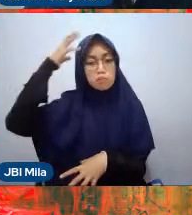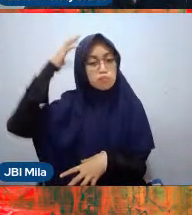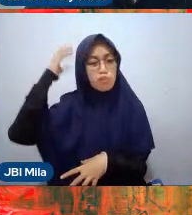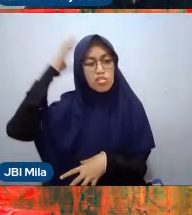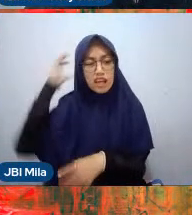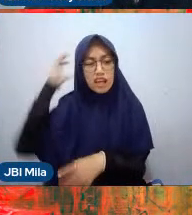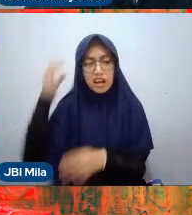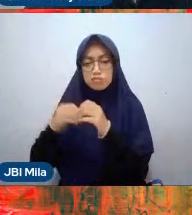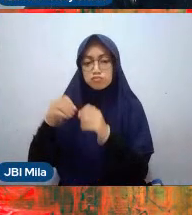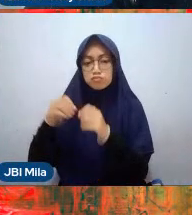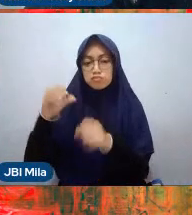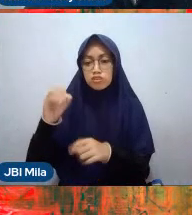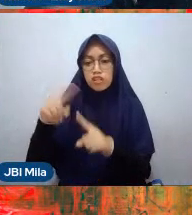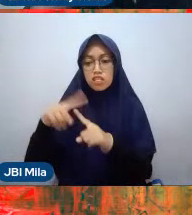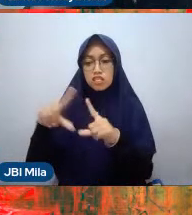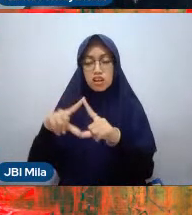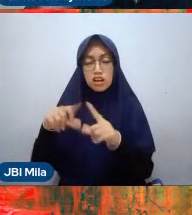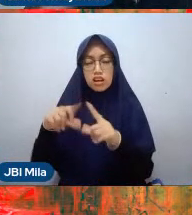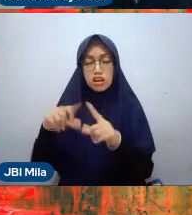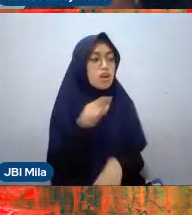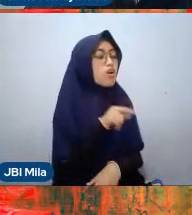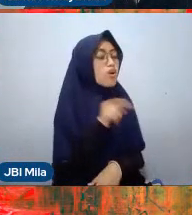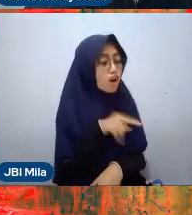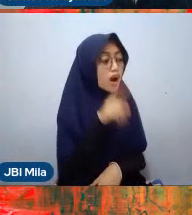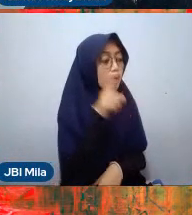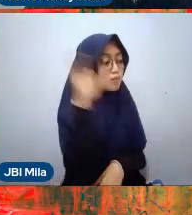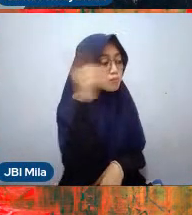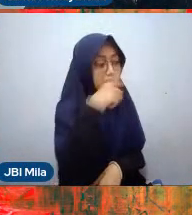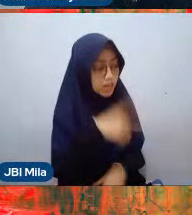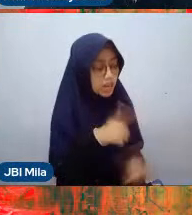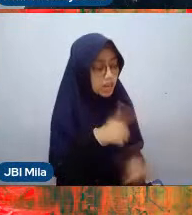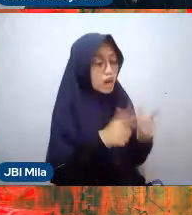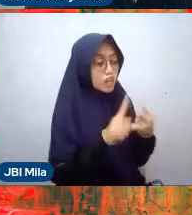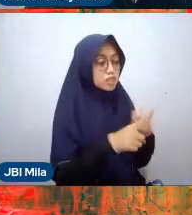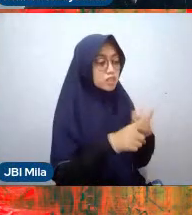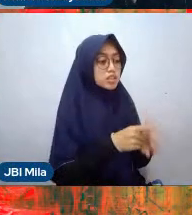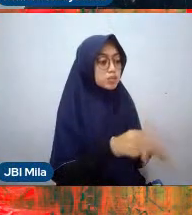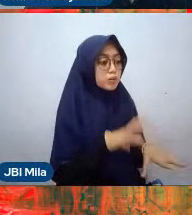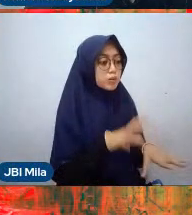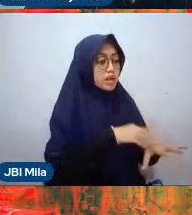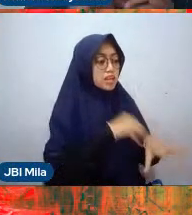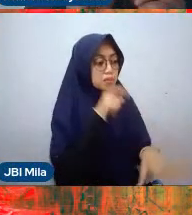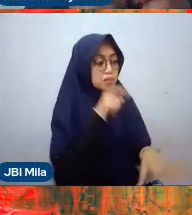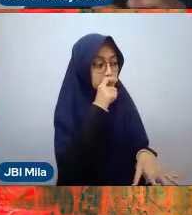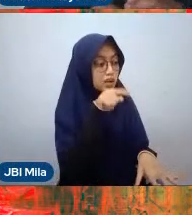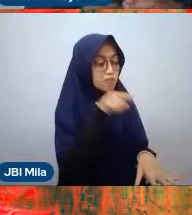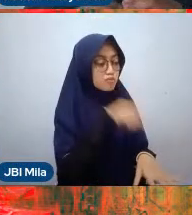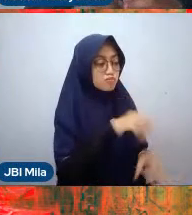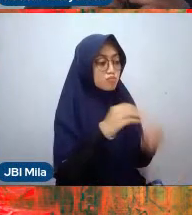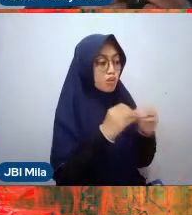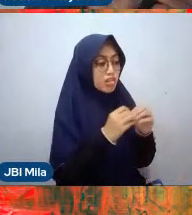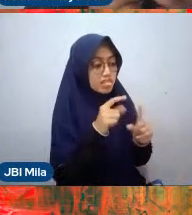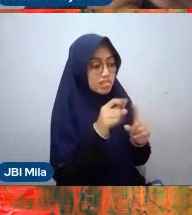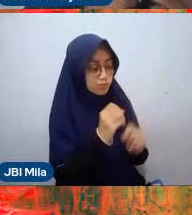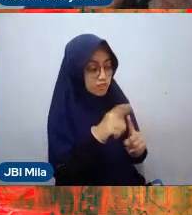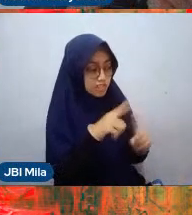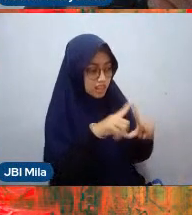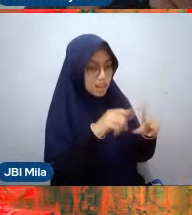kamu marah kalau misalnya orang-orang manggil bapakku botak. Jadi, ini menarik.